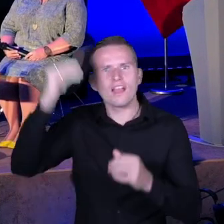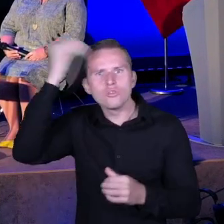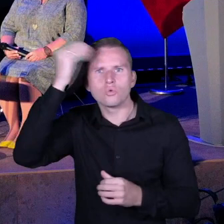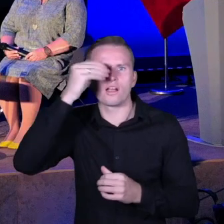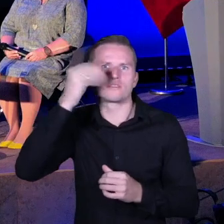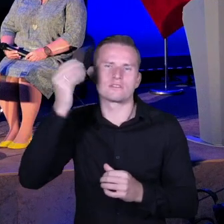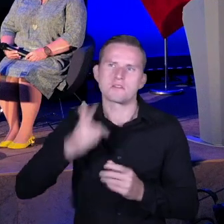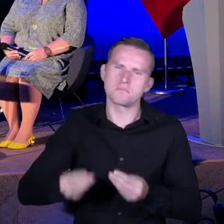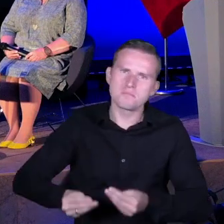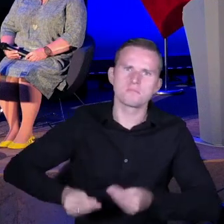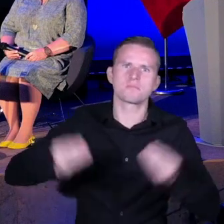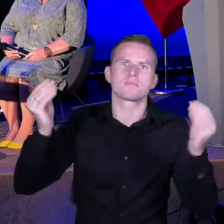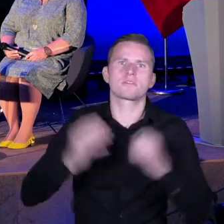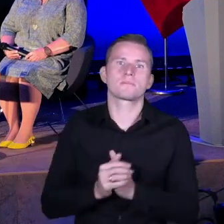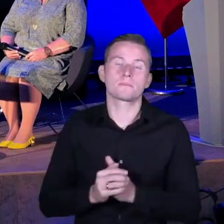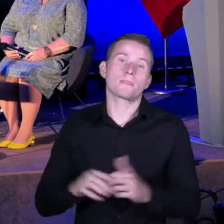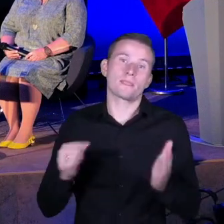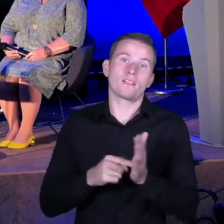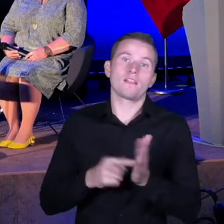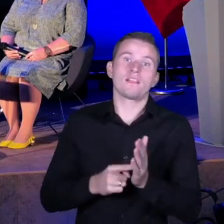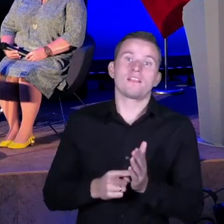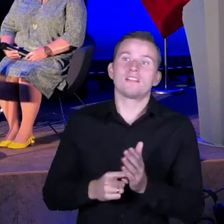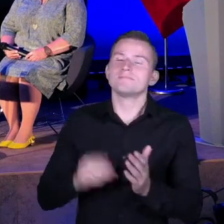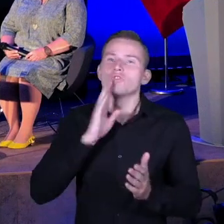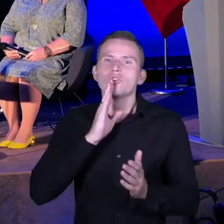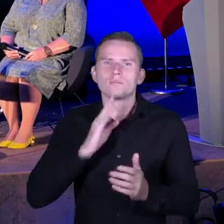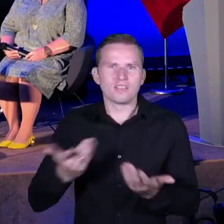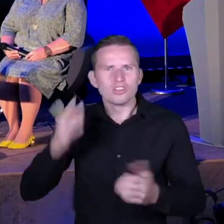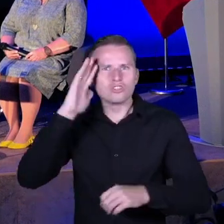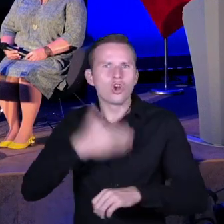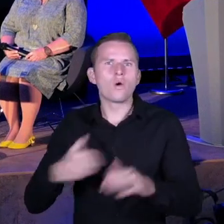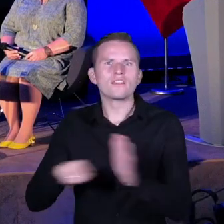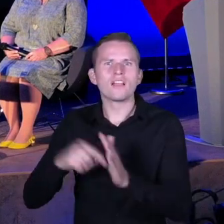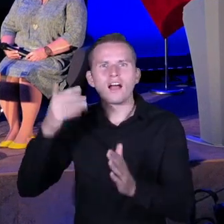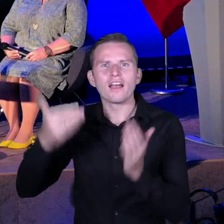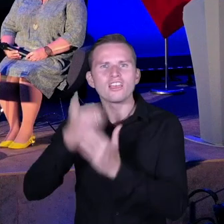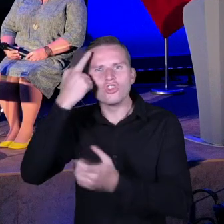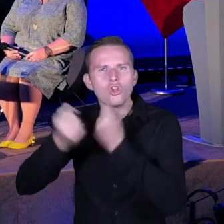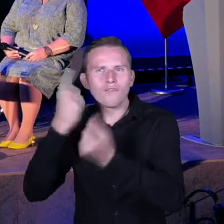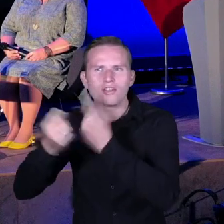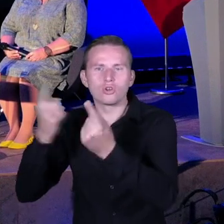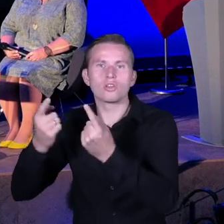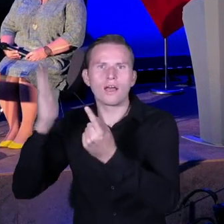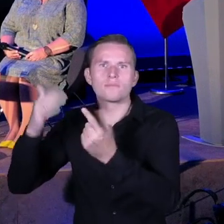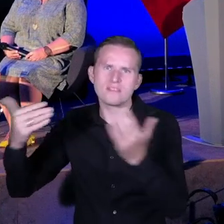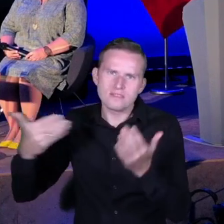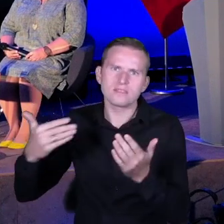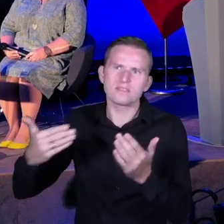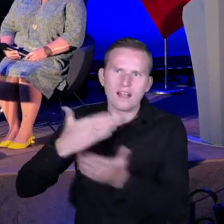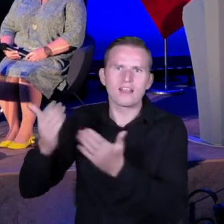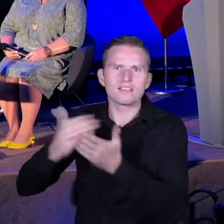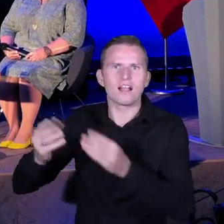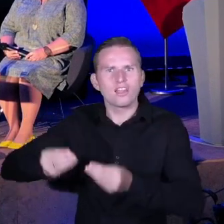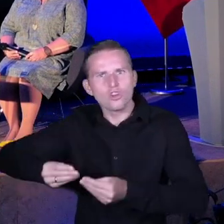żeby, że tak powiem, dziedzictwo szkoły dla innowatora przekładać jak najdalej się da. W tym